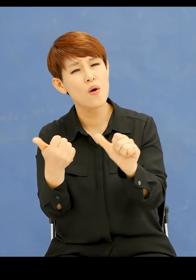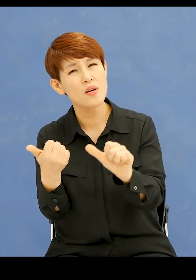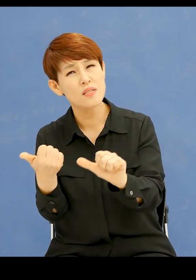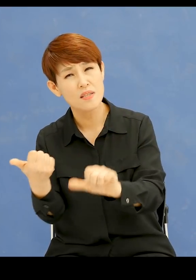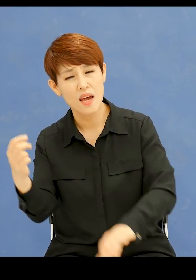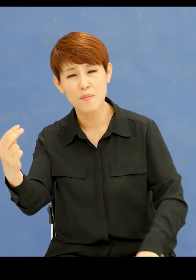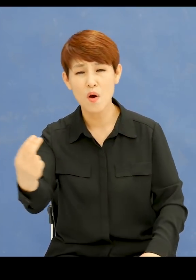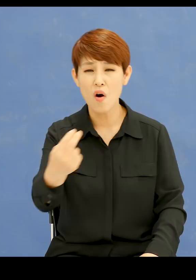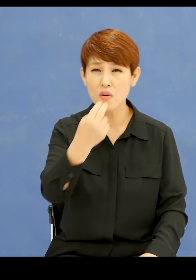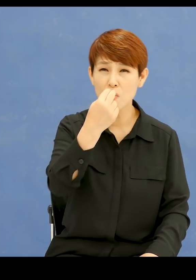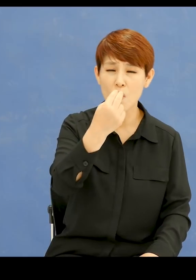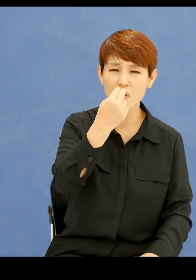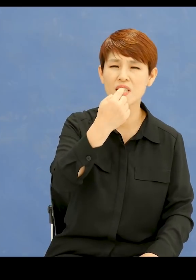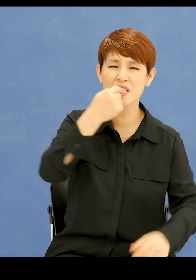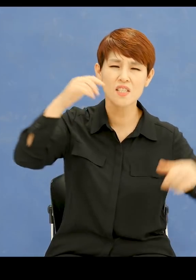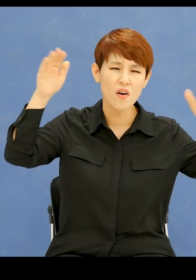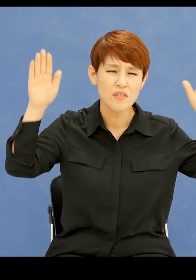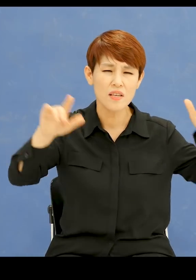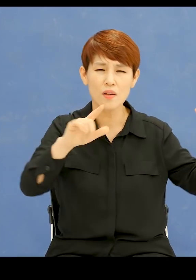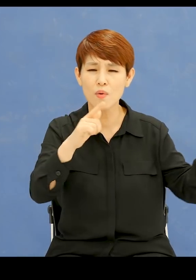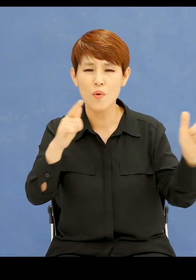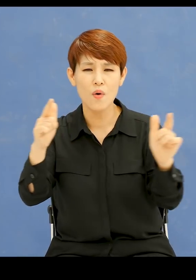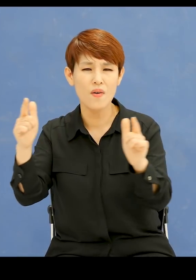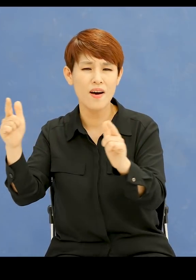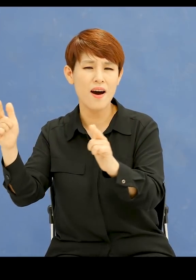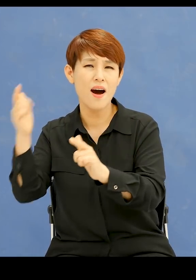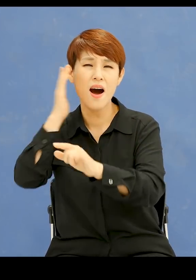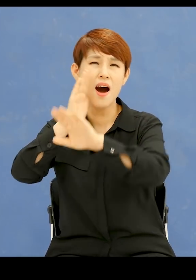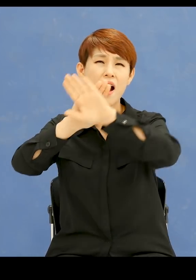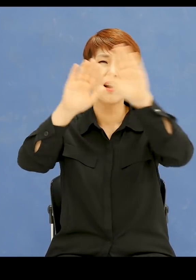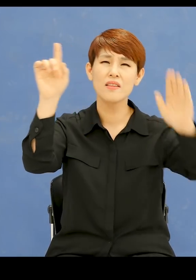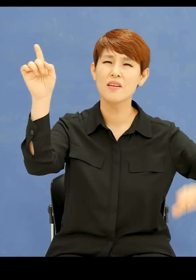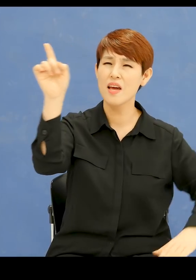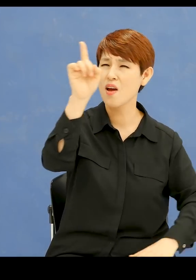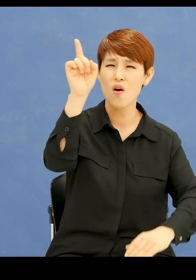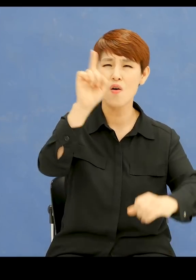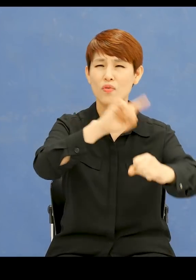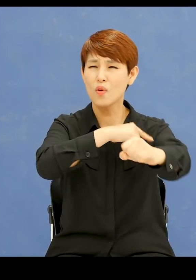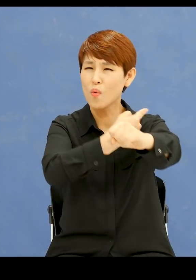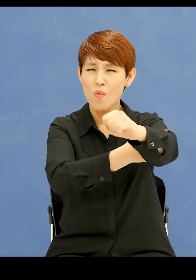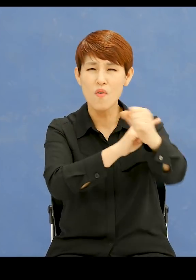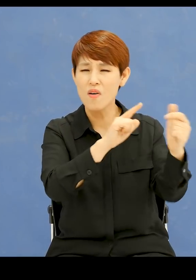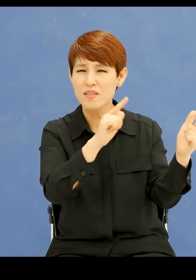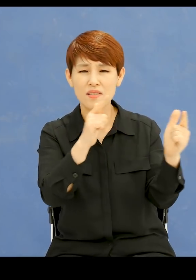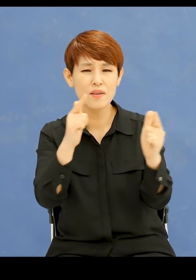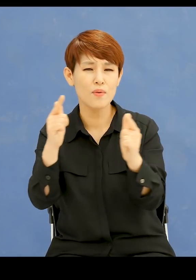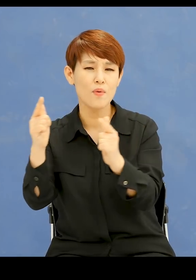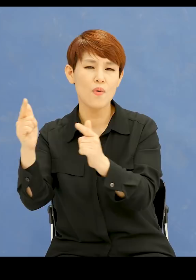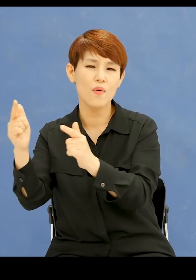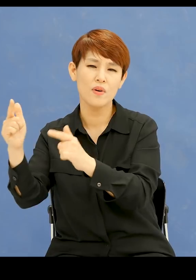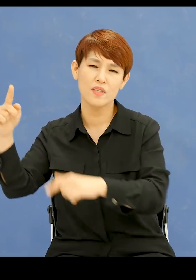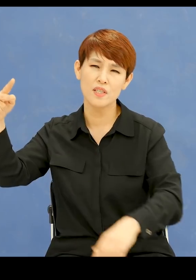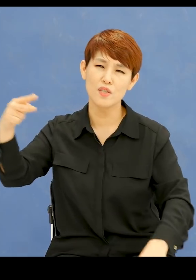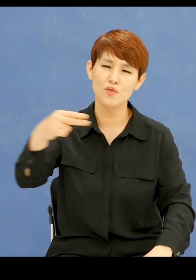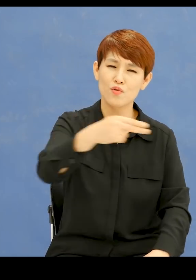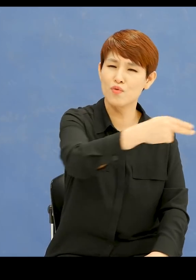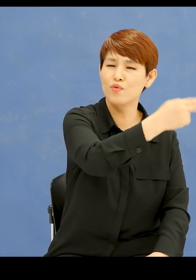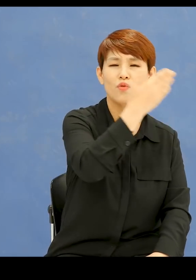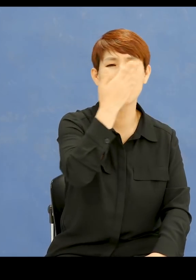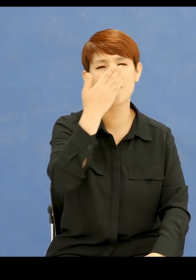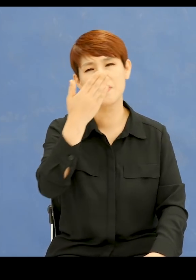죽음도 생명도 전사도 하늘의 어떤 권세도 끊을